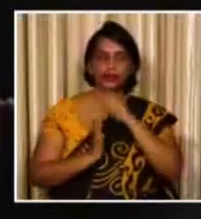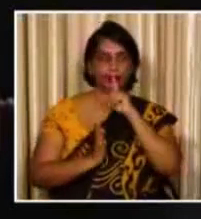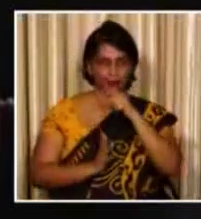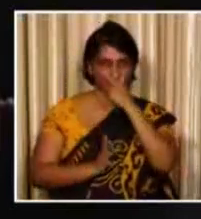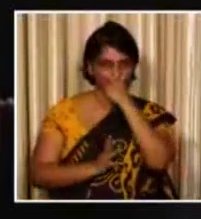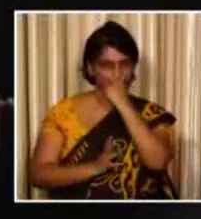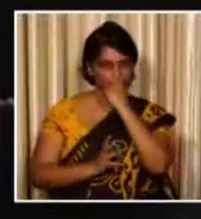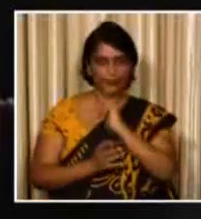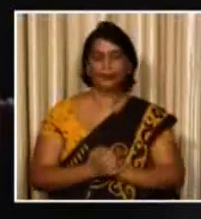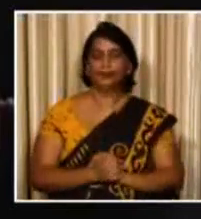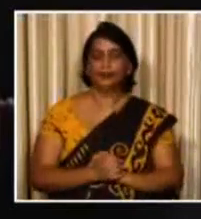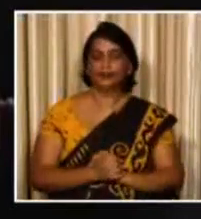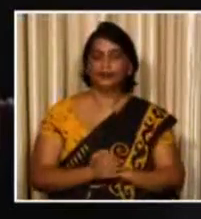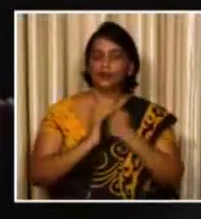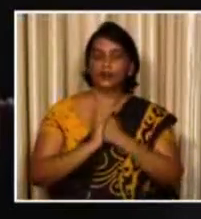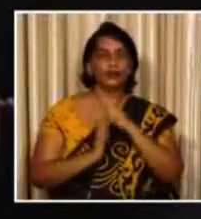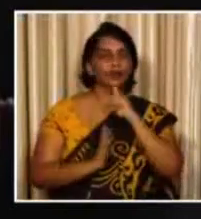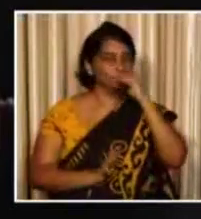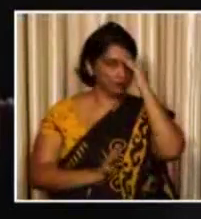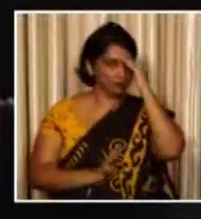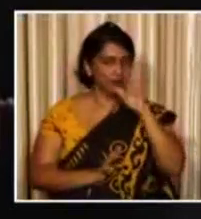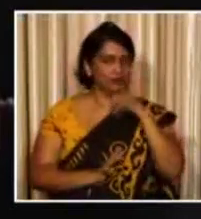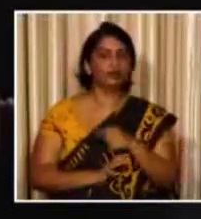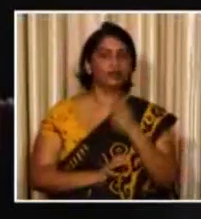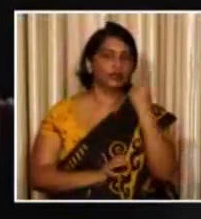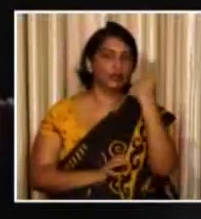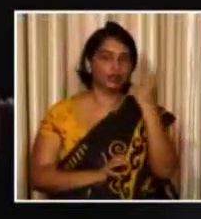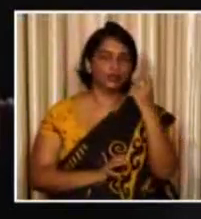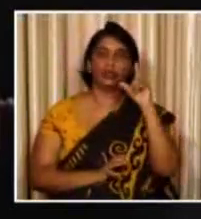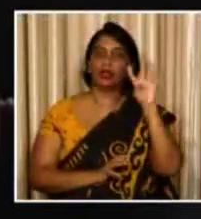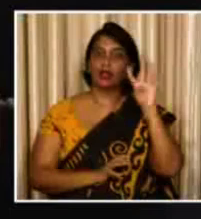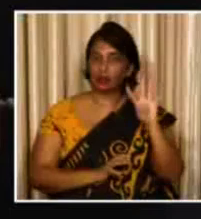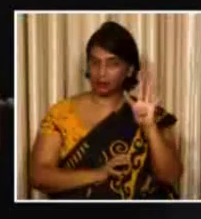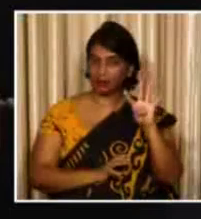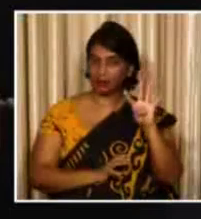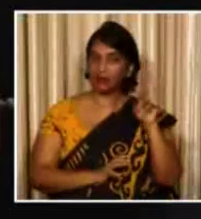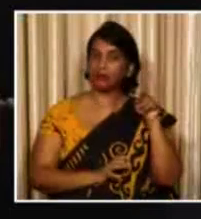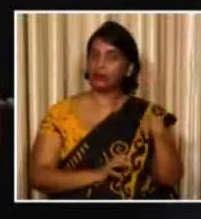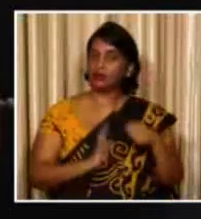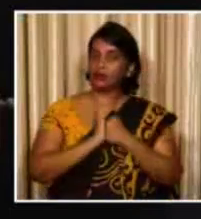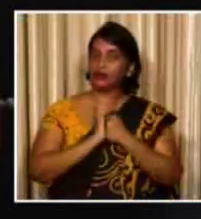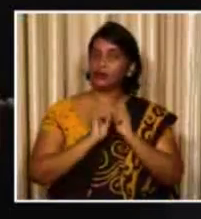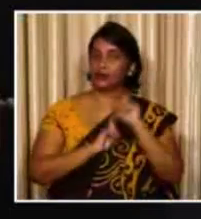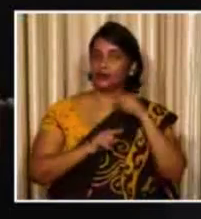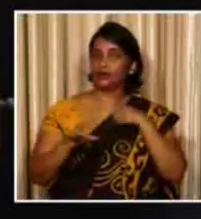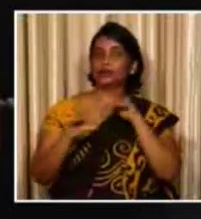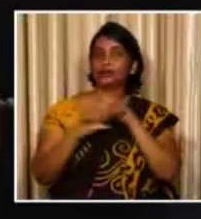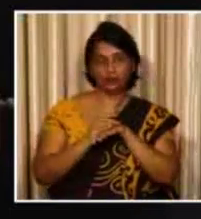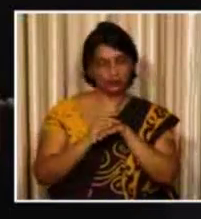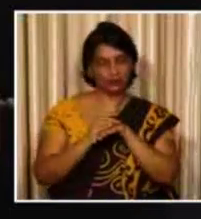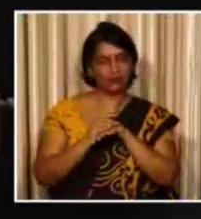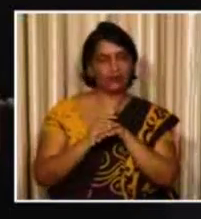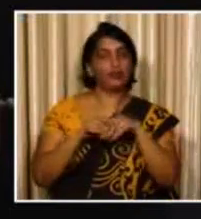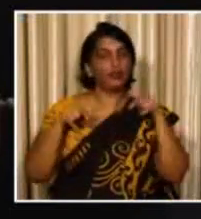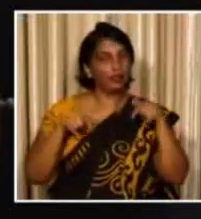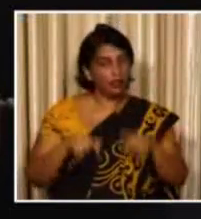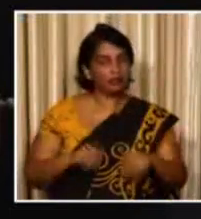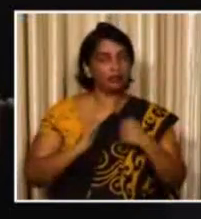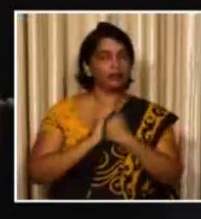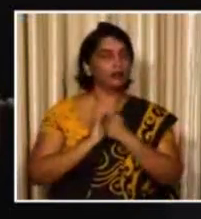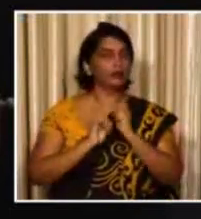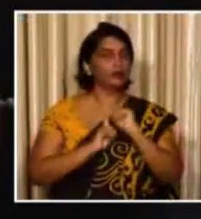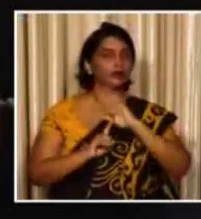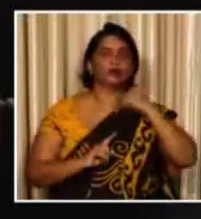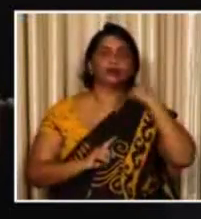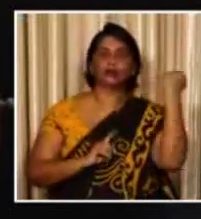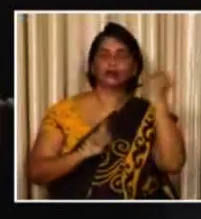കരമി. ഗറു കഥാനായക തുമനി, 2004 മേ ഗറു സഭാവട പിവിസി മാ അത മെമ ഗറു സഭാവ